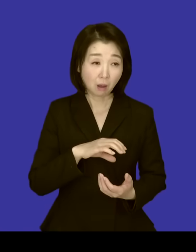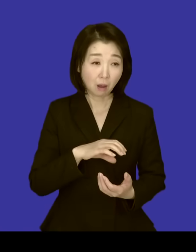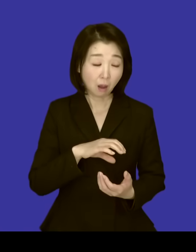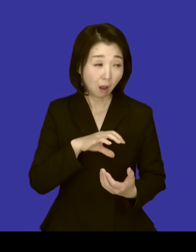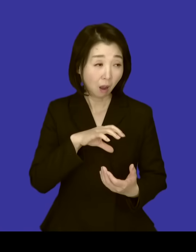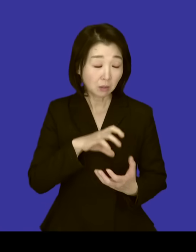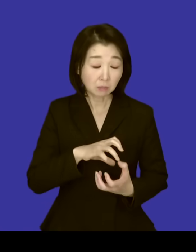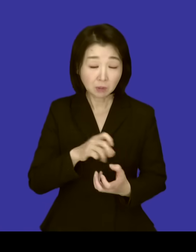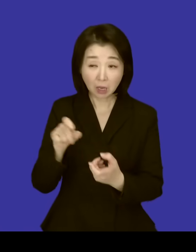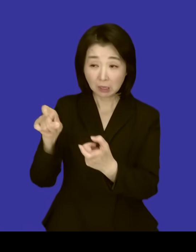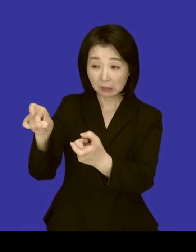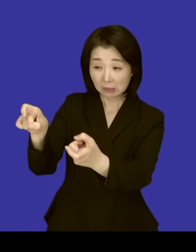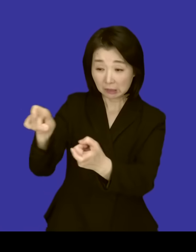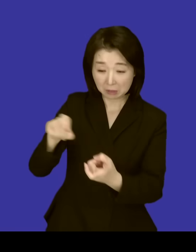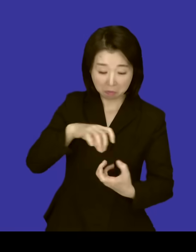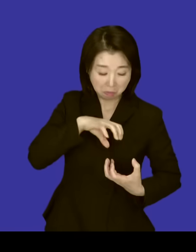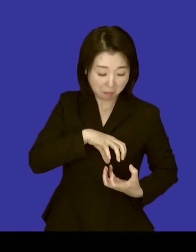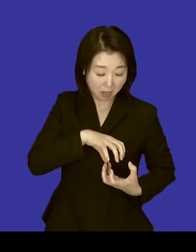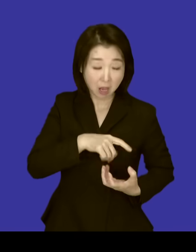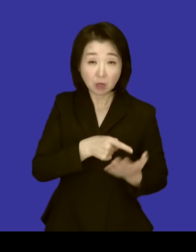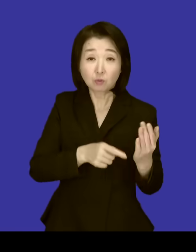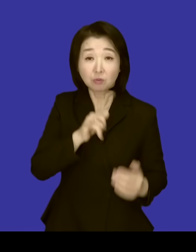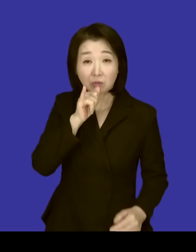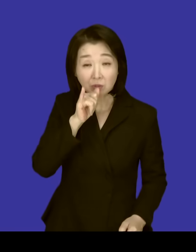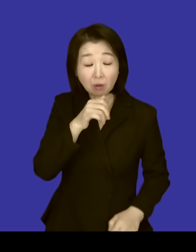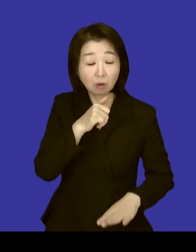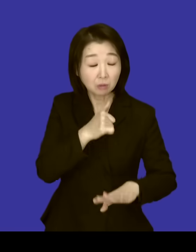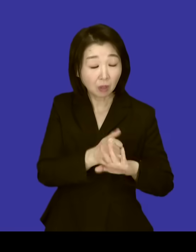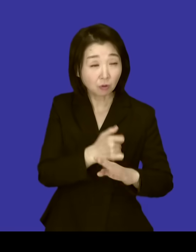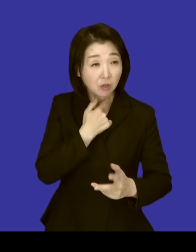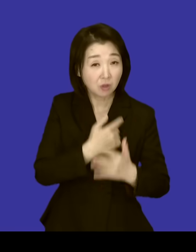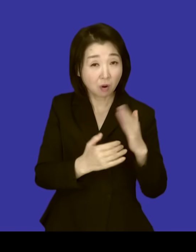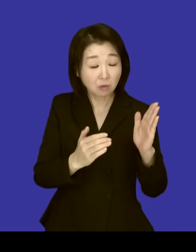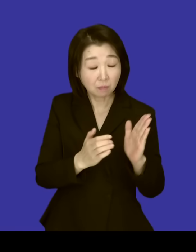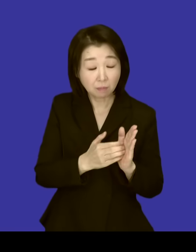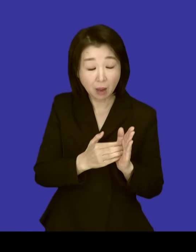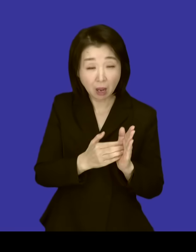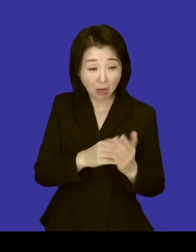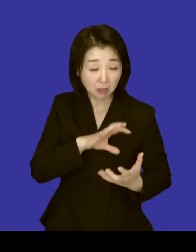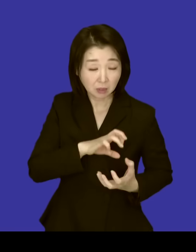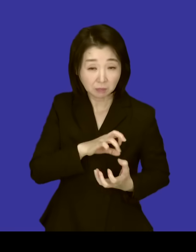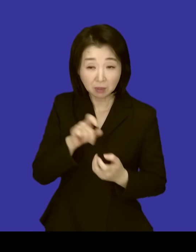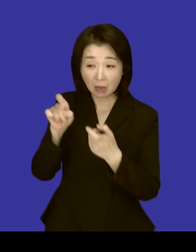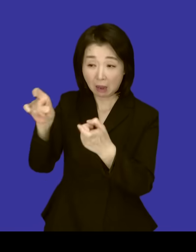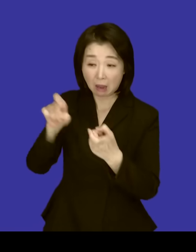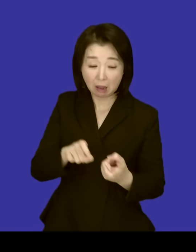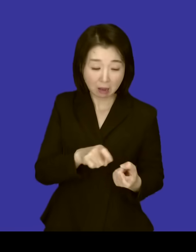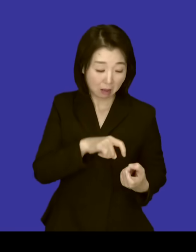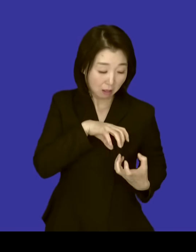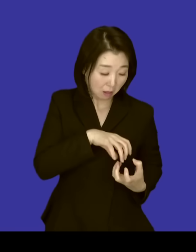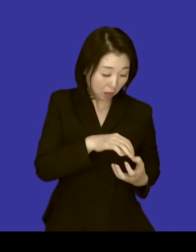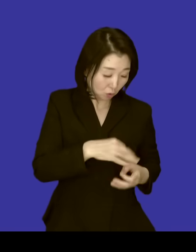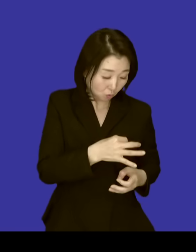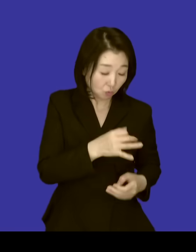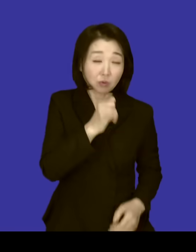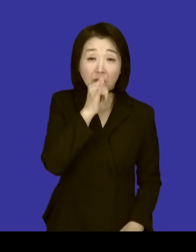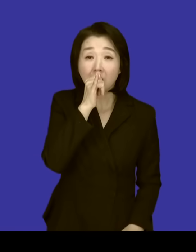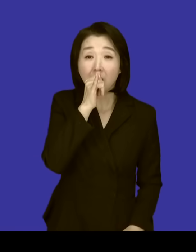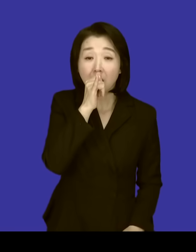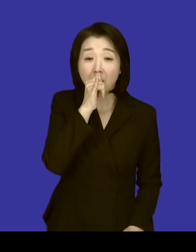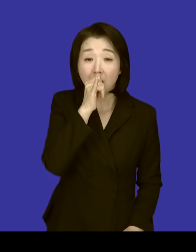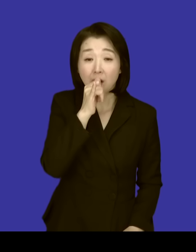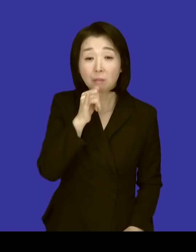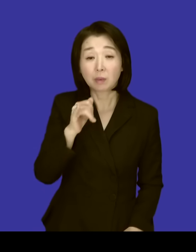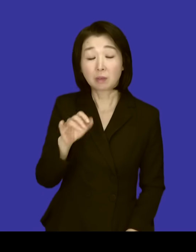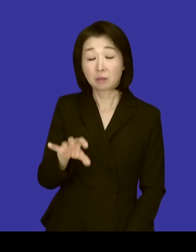이랬는데 나중에 경력이 쌓여서 심장 이식 환자분들을 담당하게 되었는데 처음에 이제